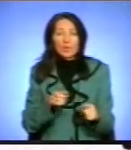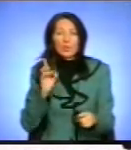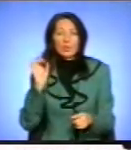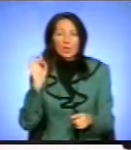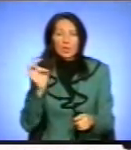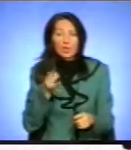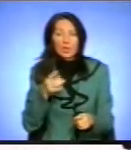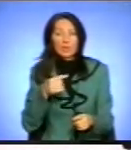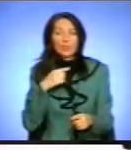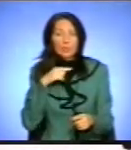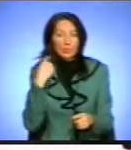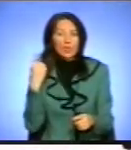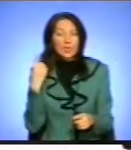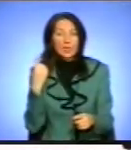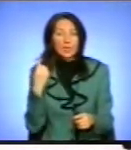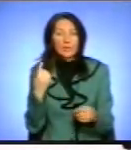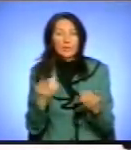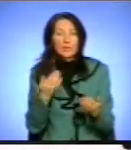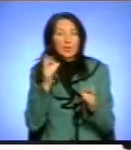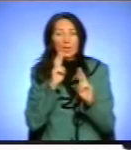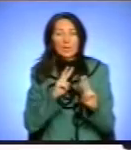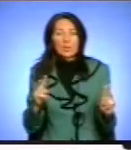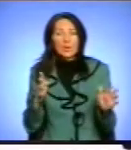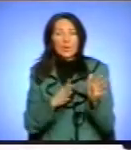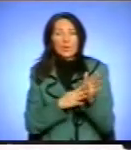провела. Я сіла зверху, я не знаю, 8 чи 9 його